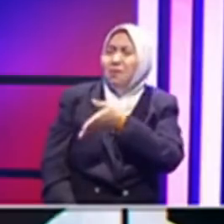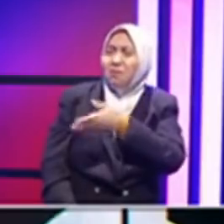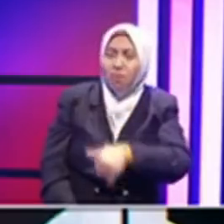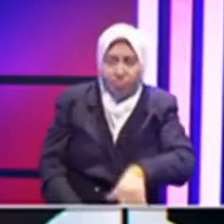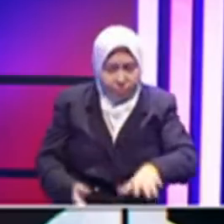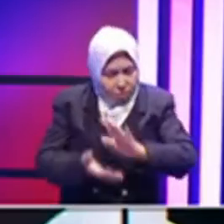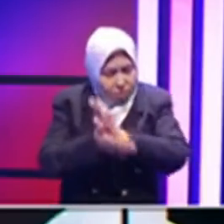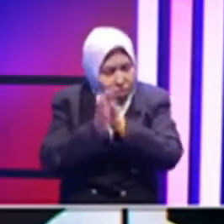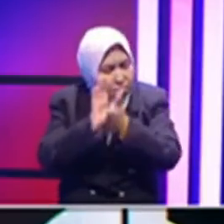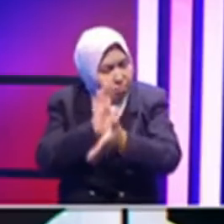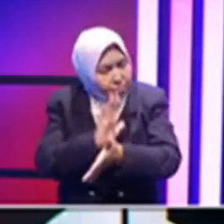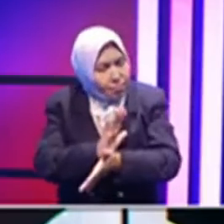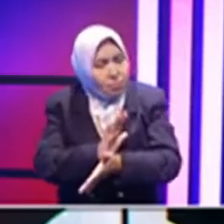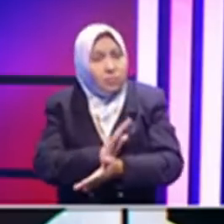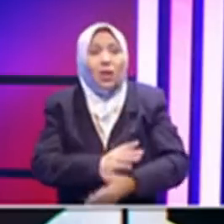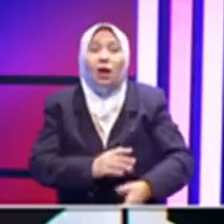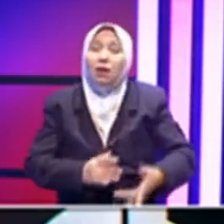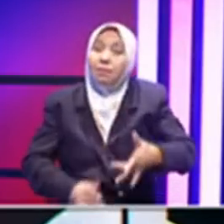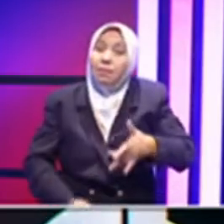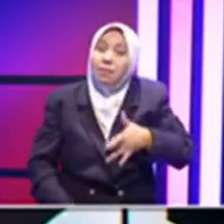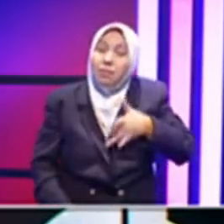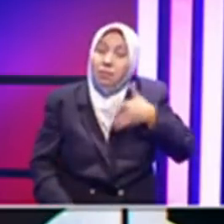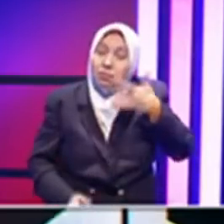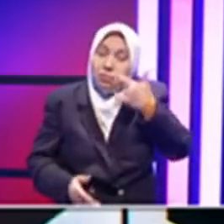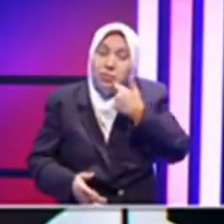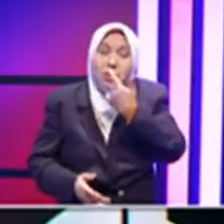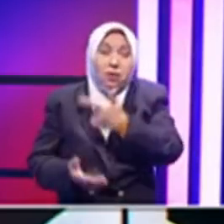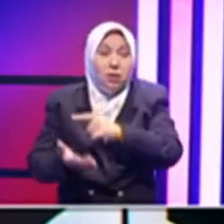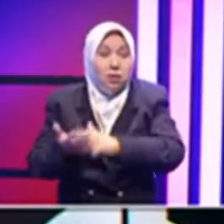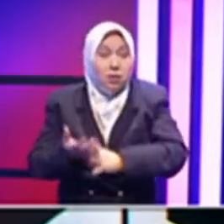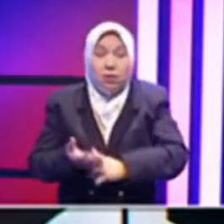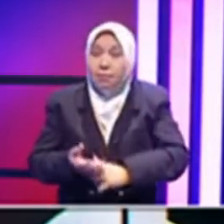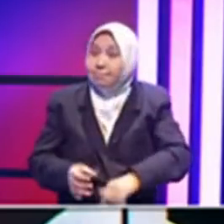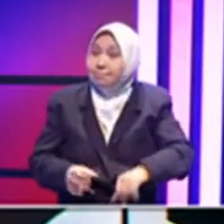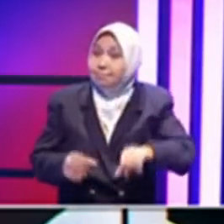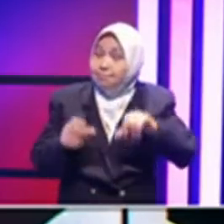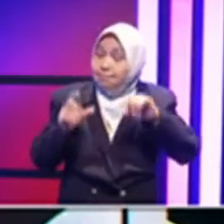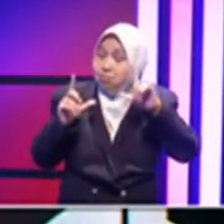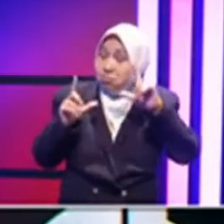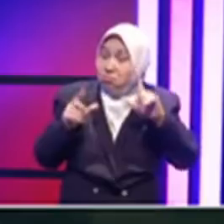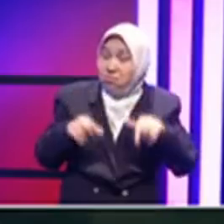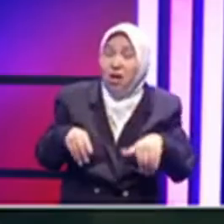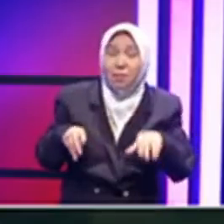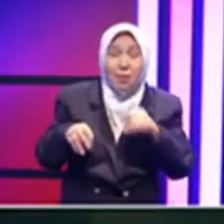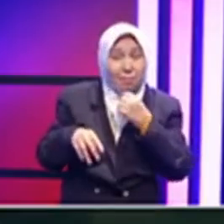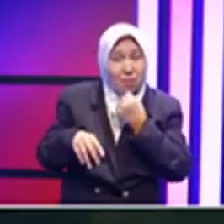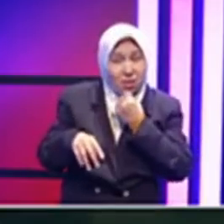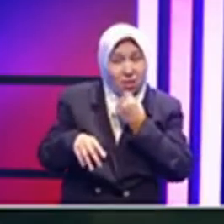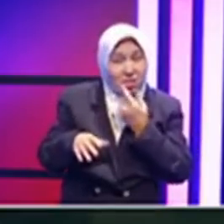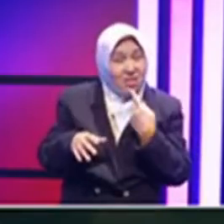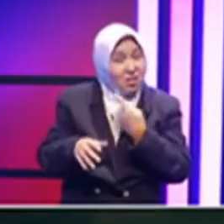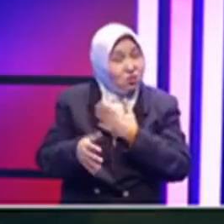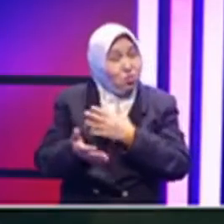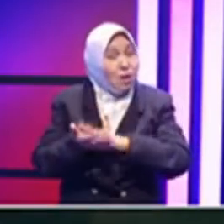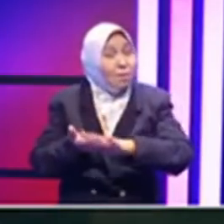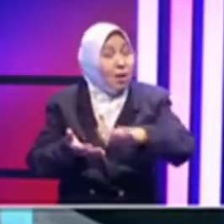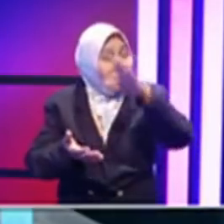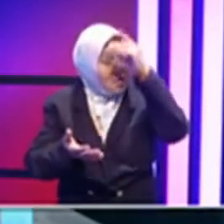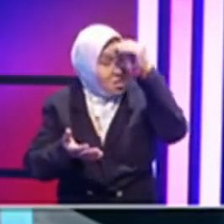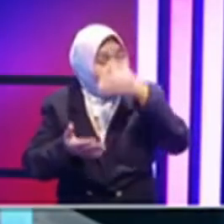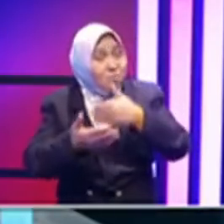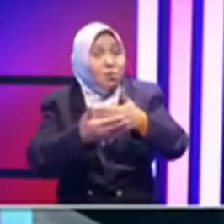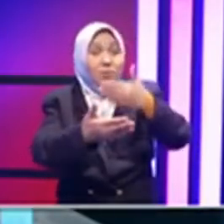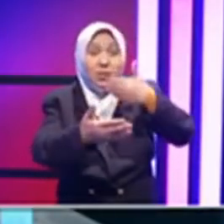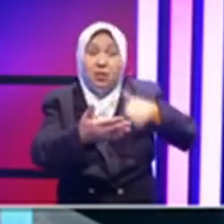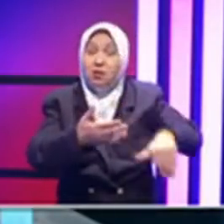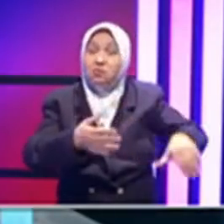hadha syai'un ajib. Mereka mengatakan bahawa ini menakjubkan dalam bentuk perli Ustaz. Kalau kita dah belajar sebelum ni jin, ataupun dalam surah jin